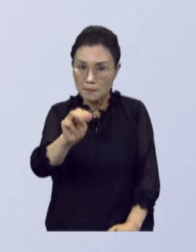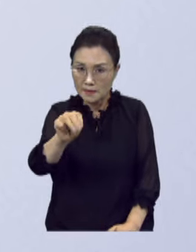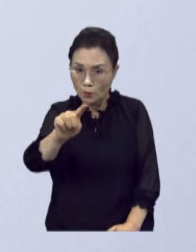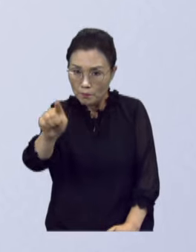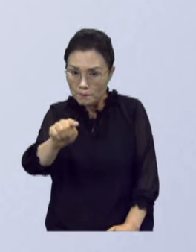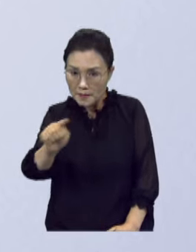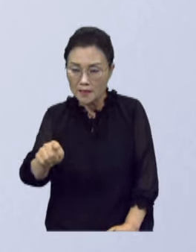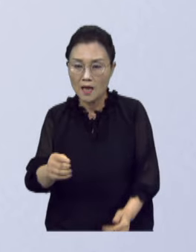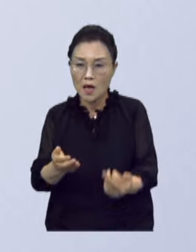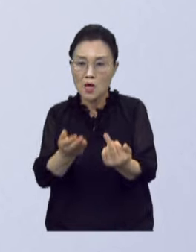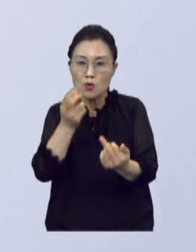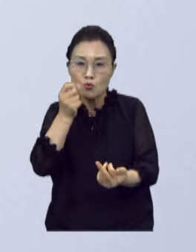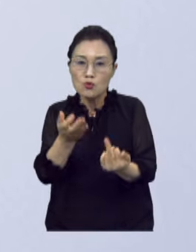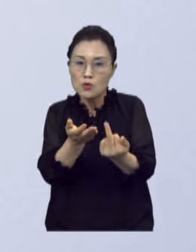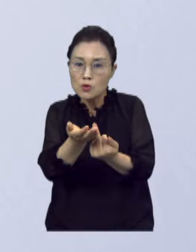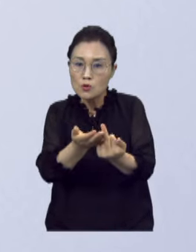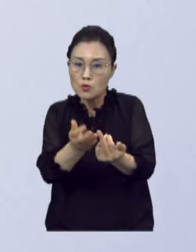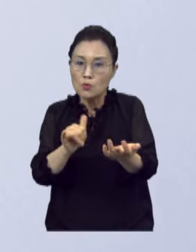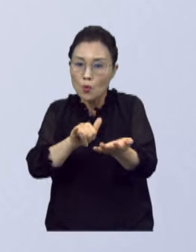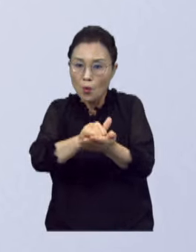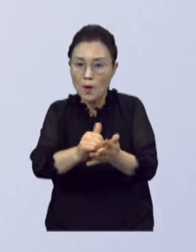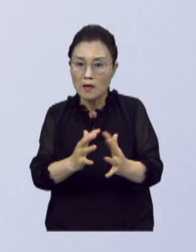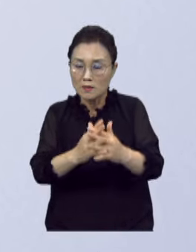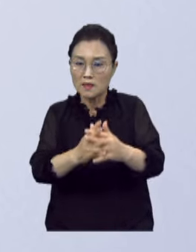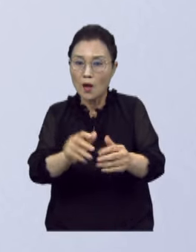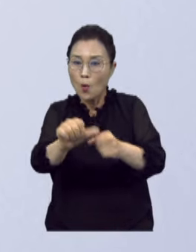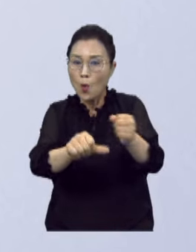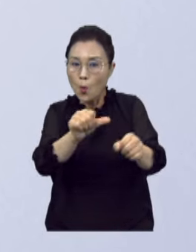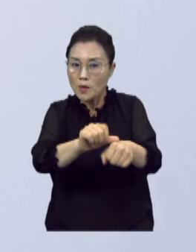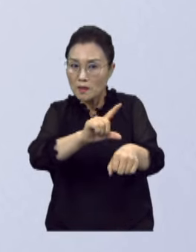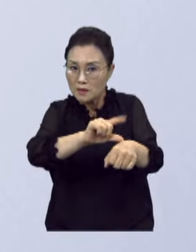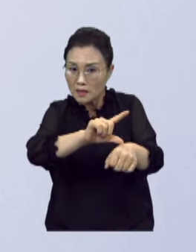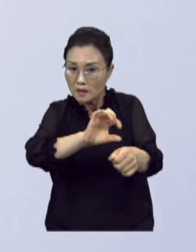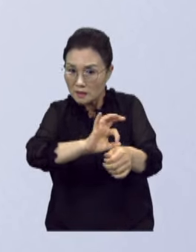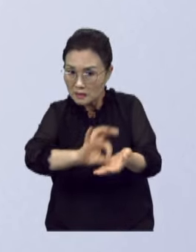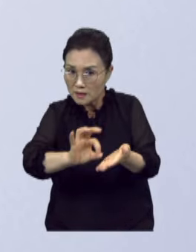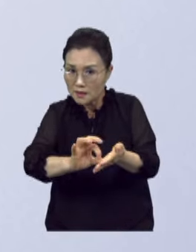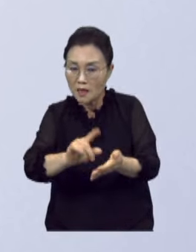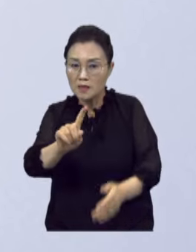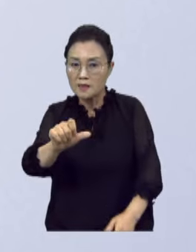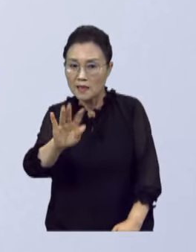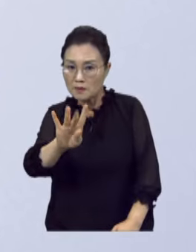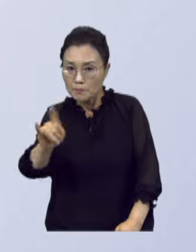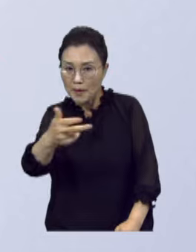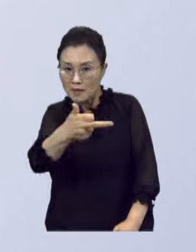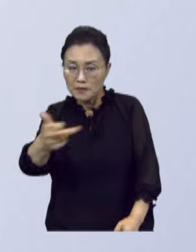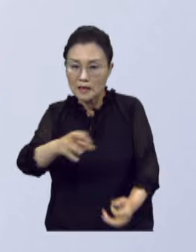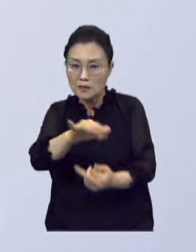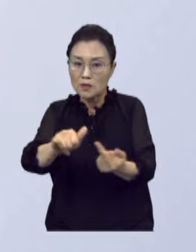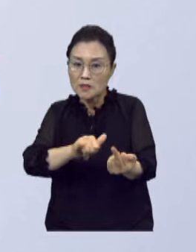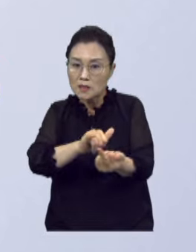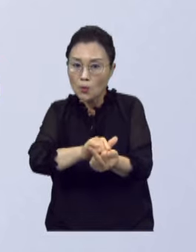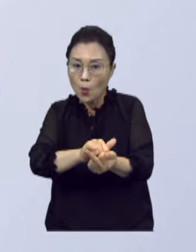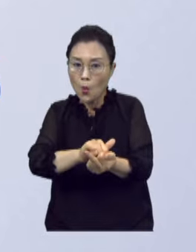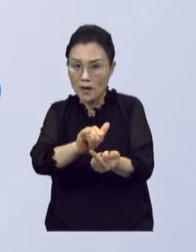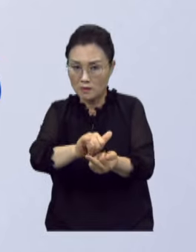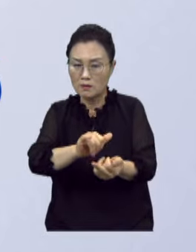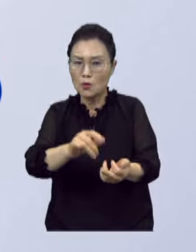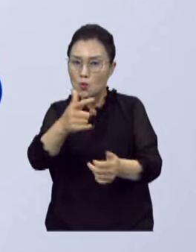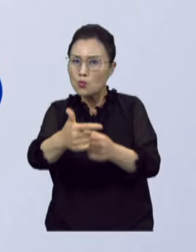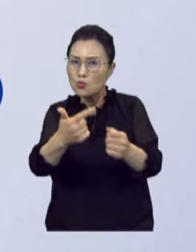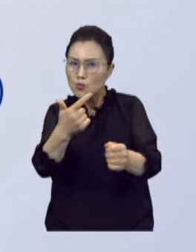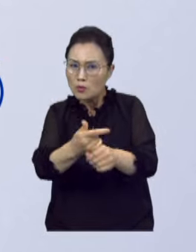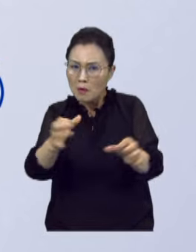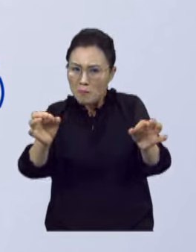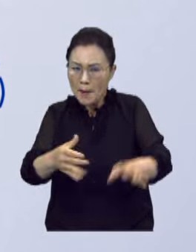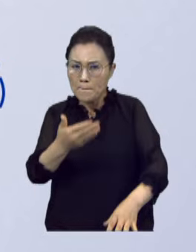울릉공항 건설에 5년이 걸리는데 15배 큰 666만 미의 가독 신공항 건설을 6년 만에 할